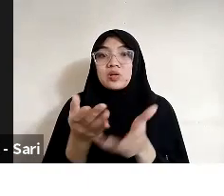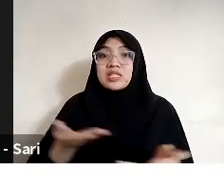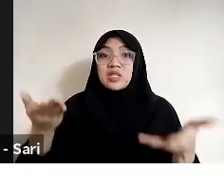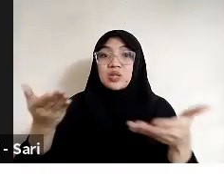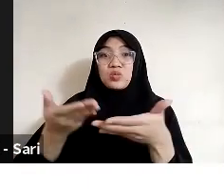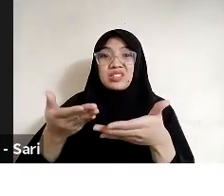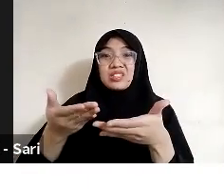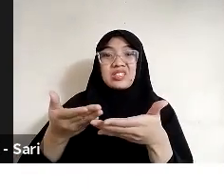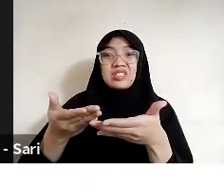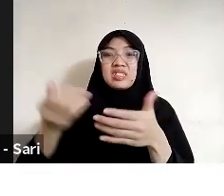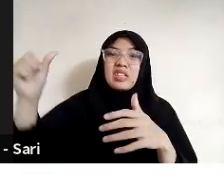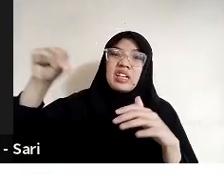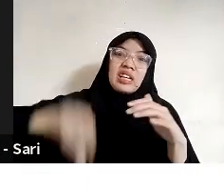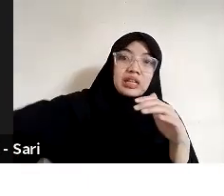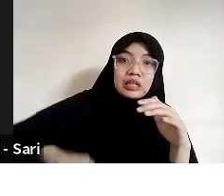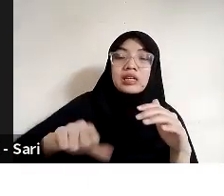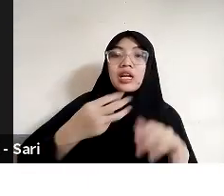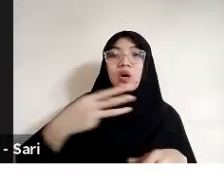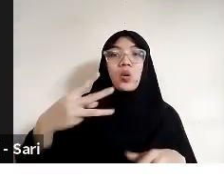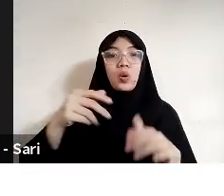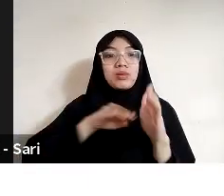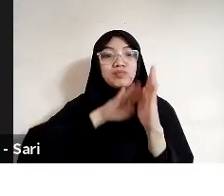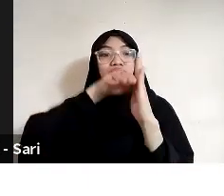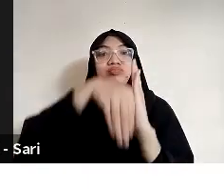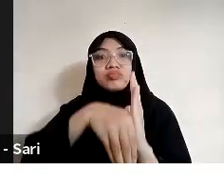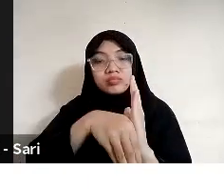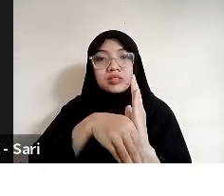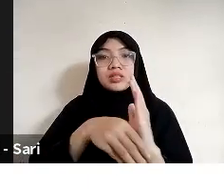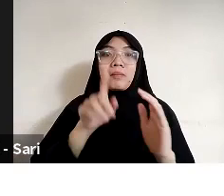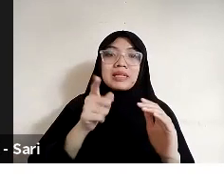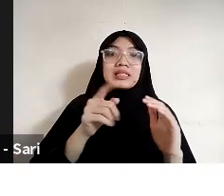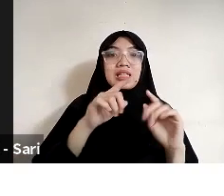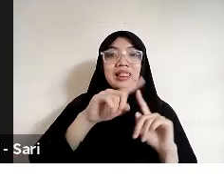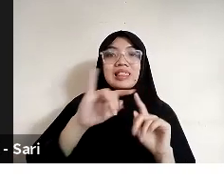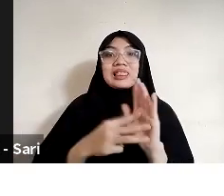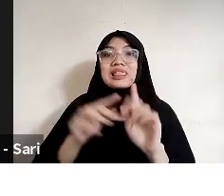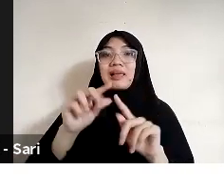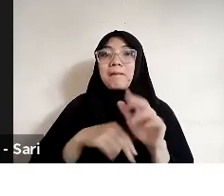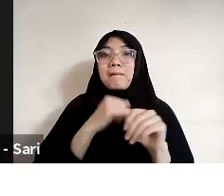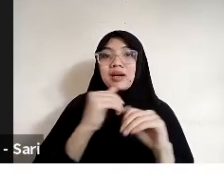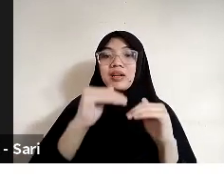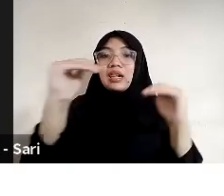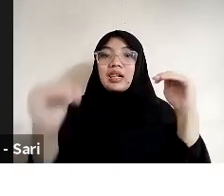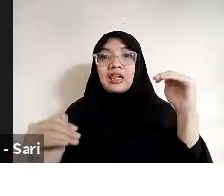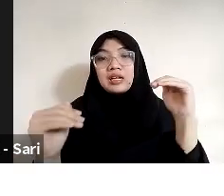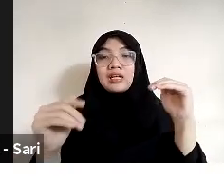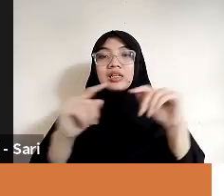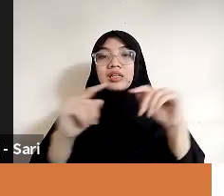memburuk ekonominya itu biasanya ketimpangan turun, tapi saya tidak tahu datanya Maret masih